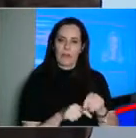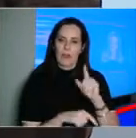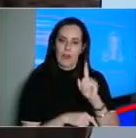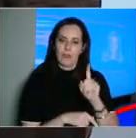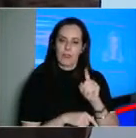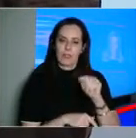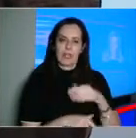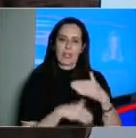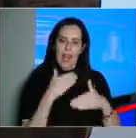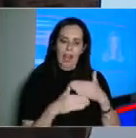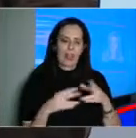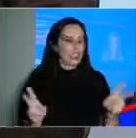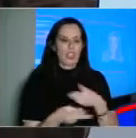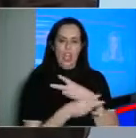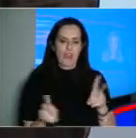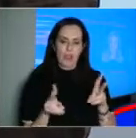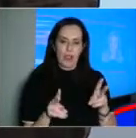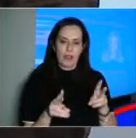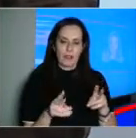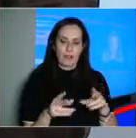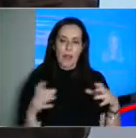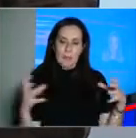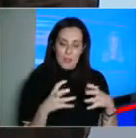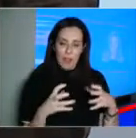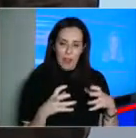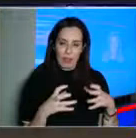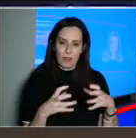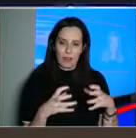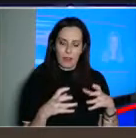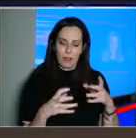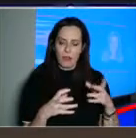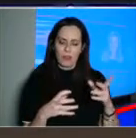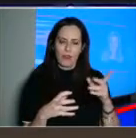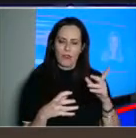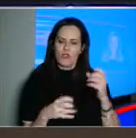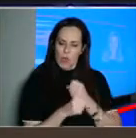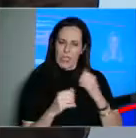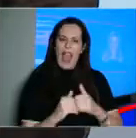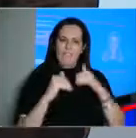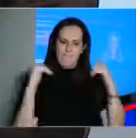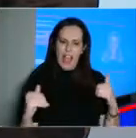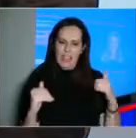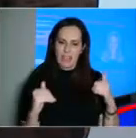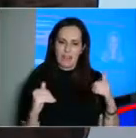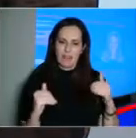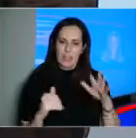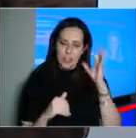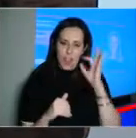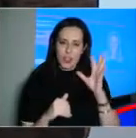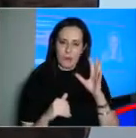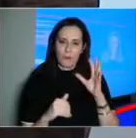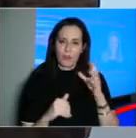זה תהליך. אי אפשר על מגזר שאמון על הפרדה, על מגזר שאמון על, לפחות על נשים, על